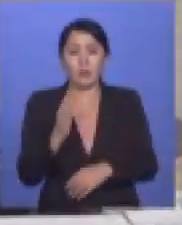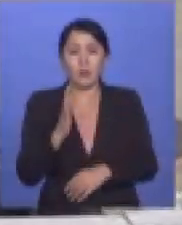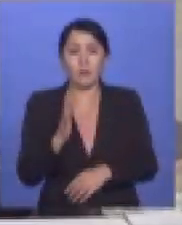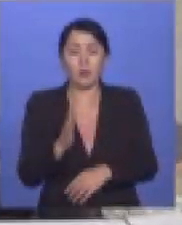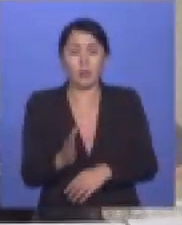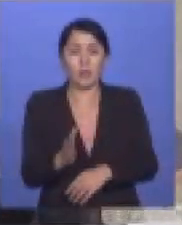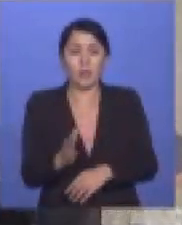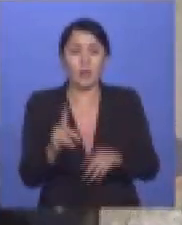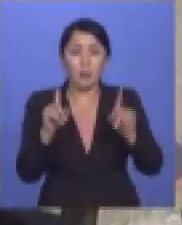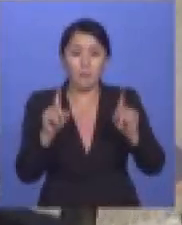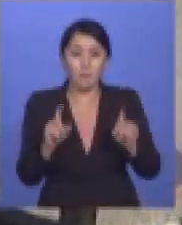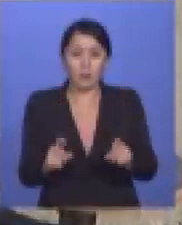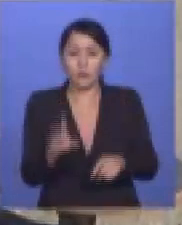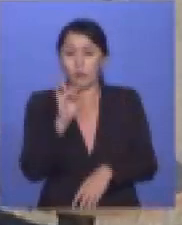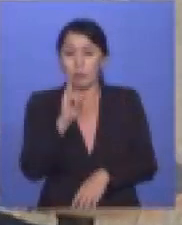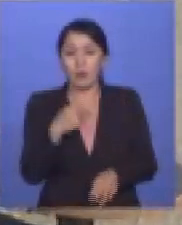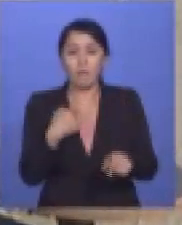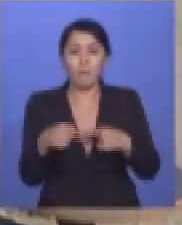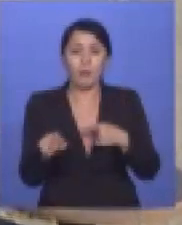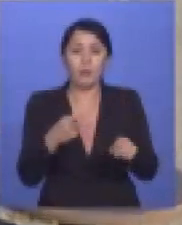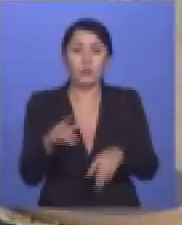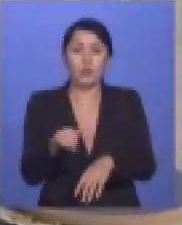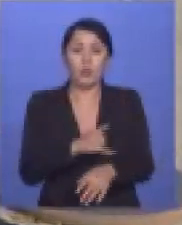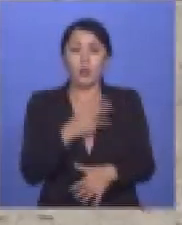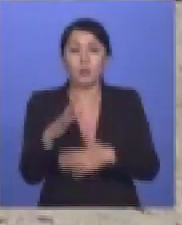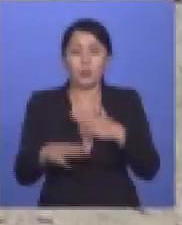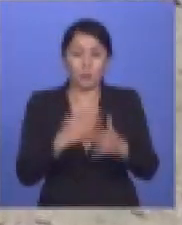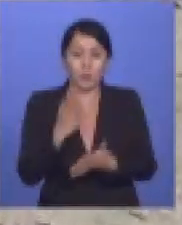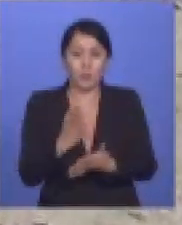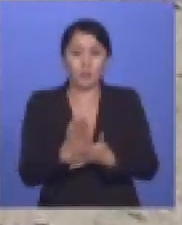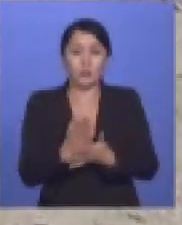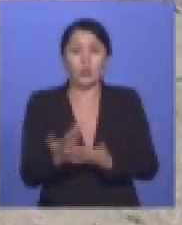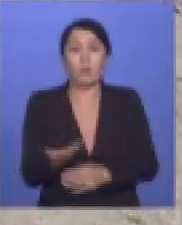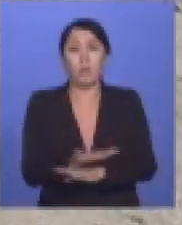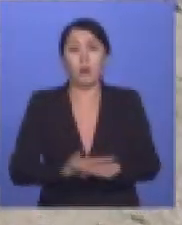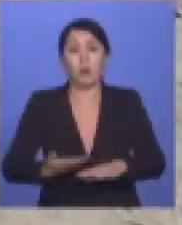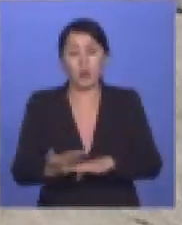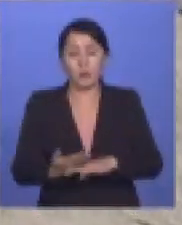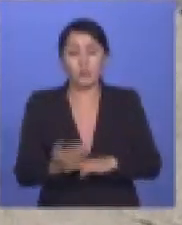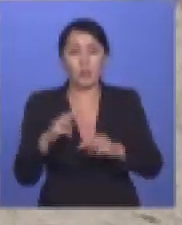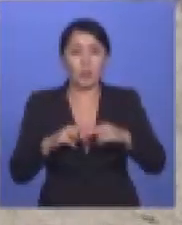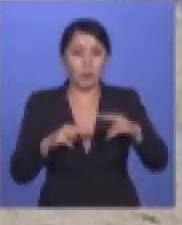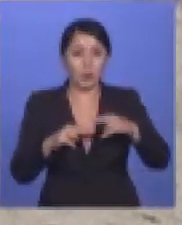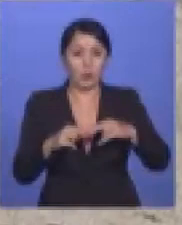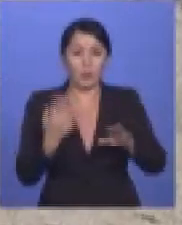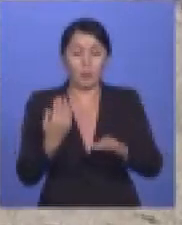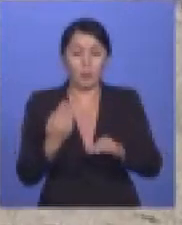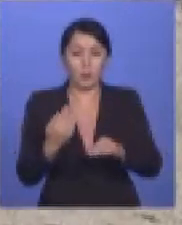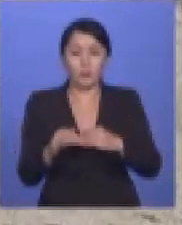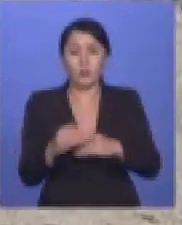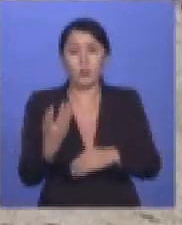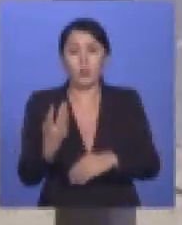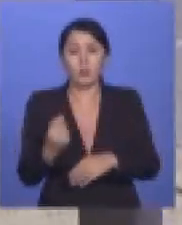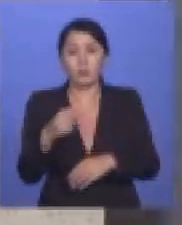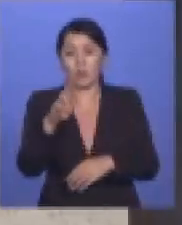Қазірдің өзінде орындықтар мен шағын футбол алаңы, көше тренажерлары орнатылып, төсеніштер төселді. Құрылысты аяқтау үшін тек қосымша